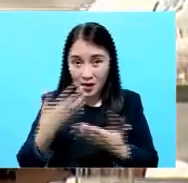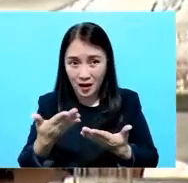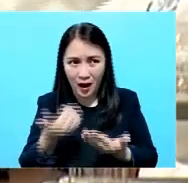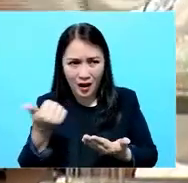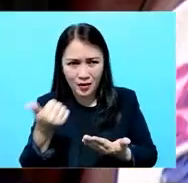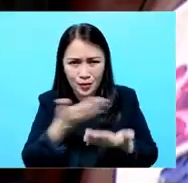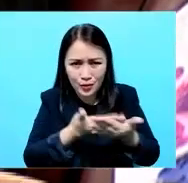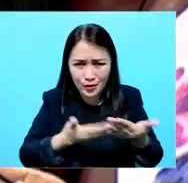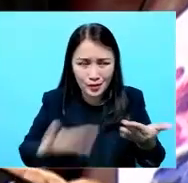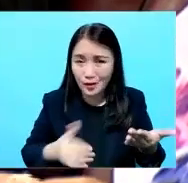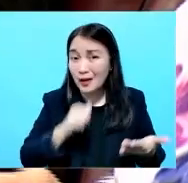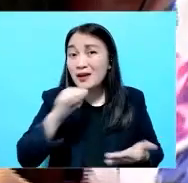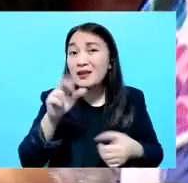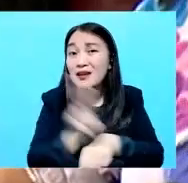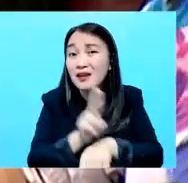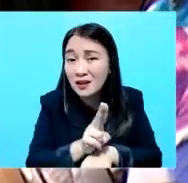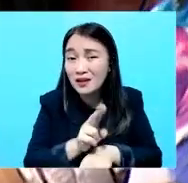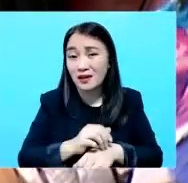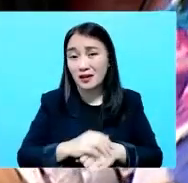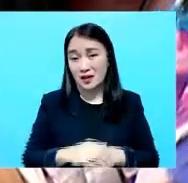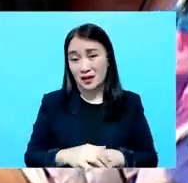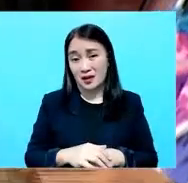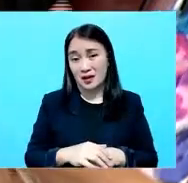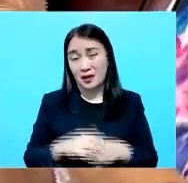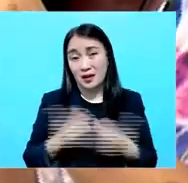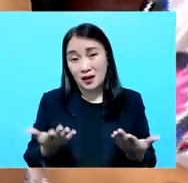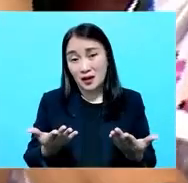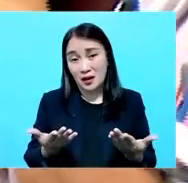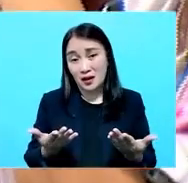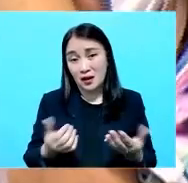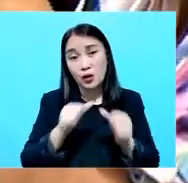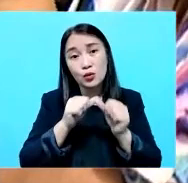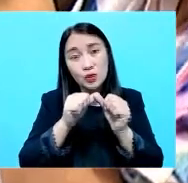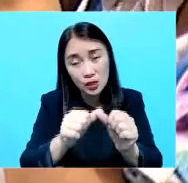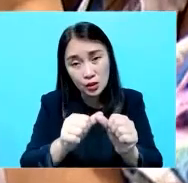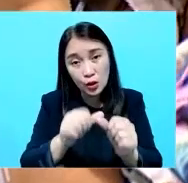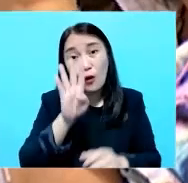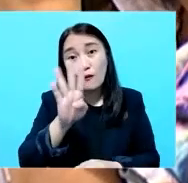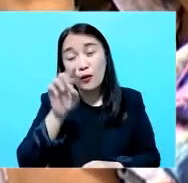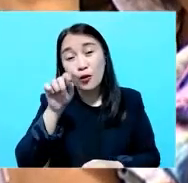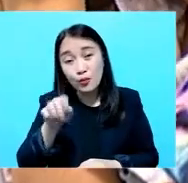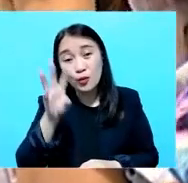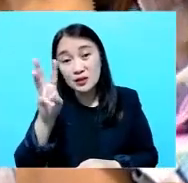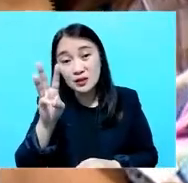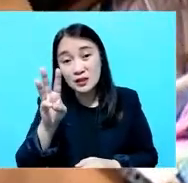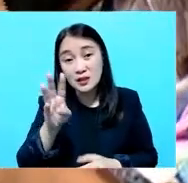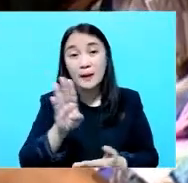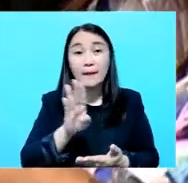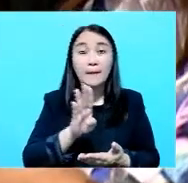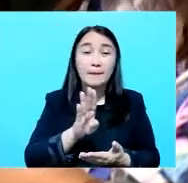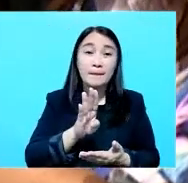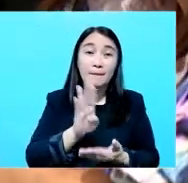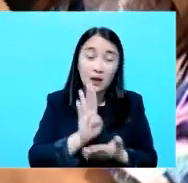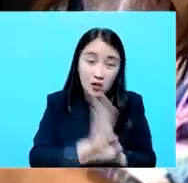nagagamit. Unobligated continues to be 4.6 billion. In other words, ang obligation rate